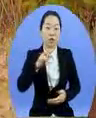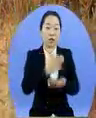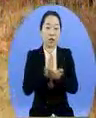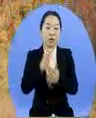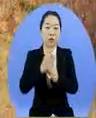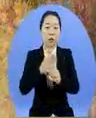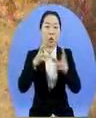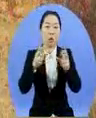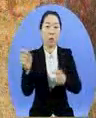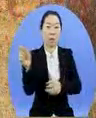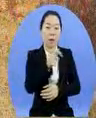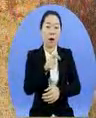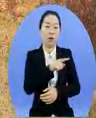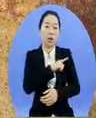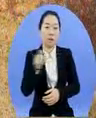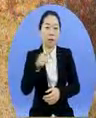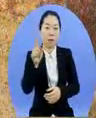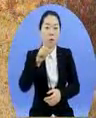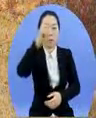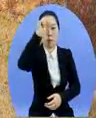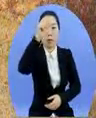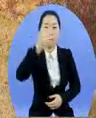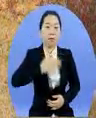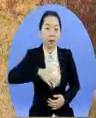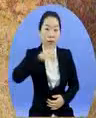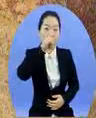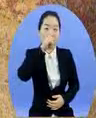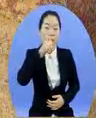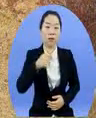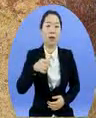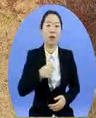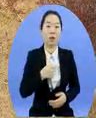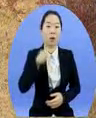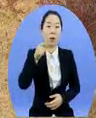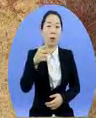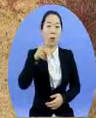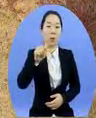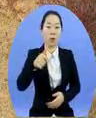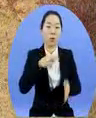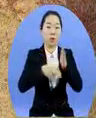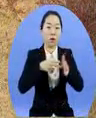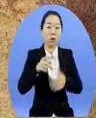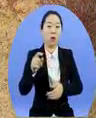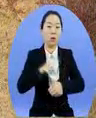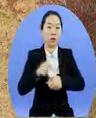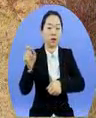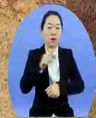고기 종목 중에 공의 속도가 가장 빠른 게 바로 이 배드민턴이라는 사실 알고 계셨나요? 고속철도가